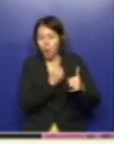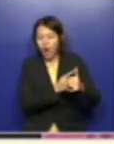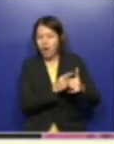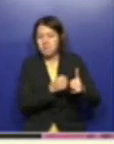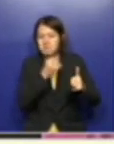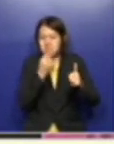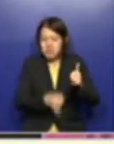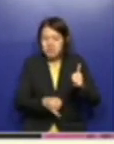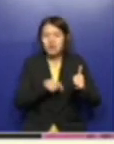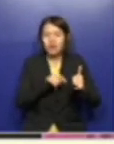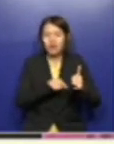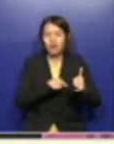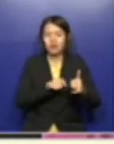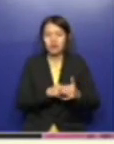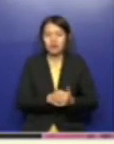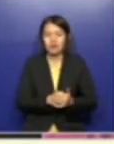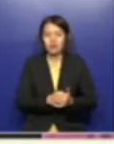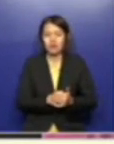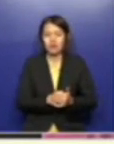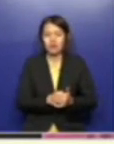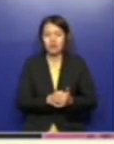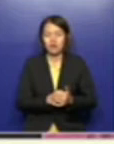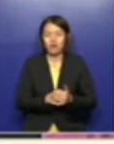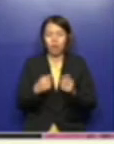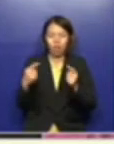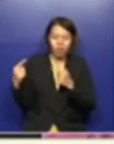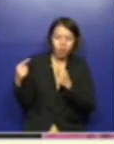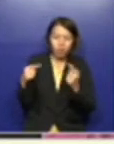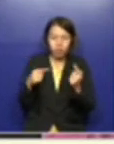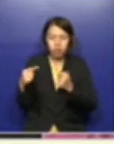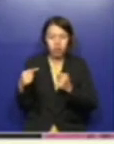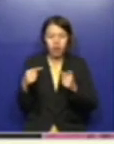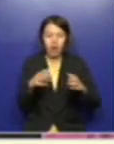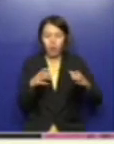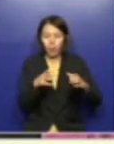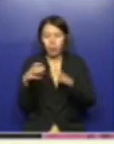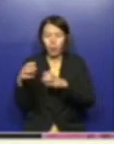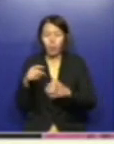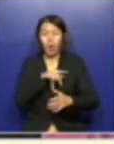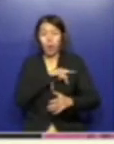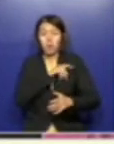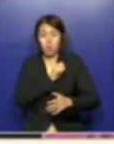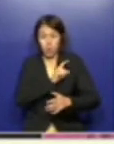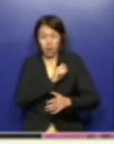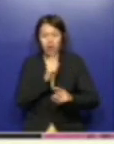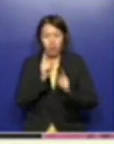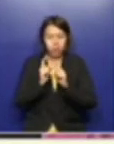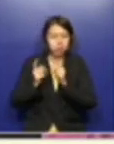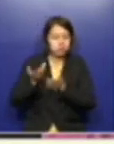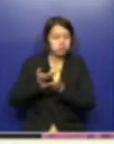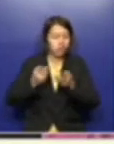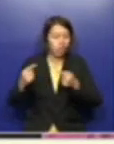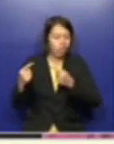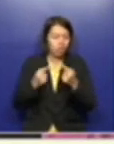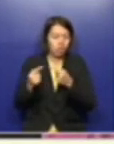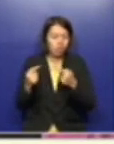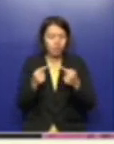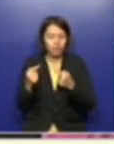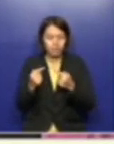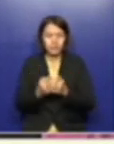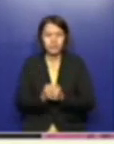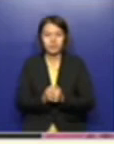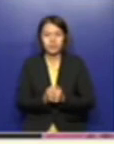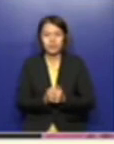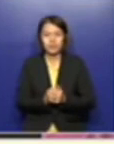ดอาญาและเป็นการเป็นข้อถกเถียงกันในหมู่ของชาวพุทธและเจ้าพระภิกษุถู